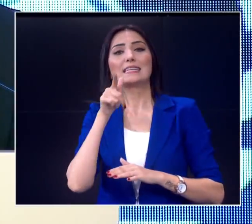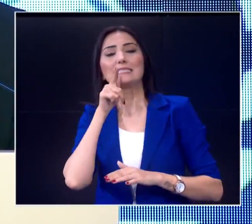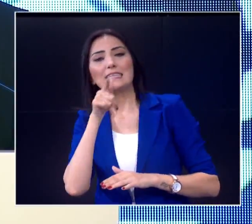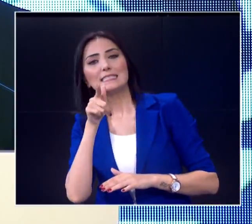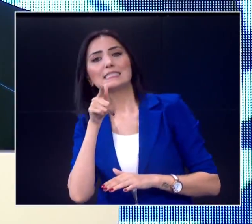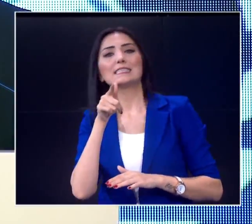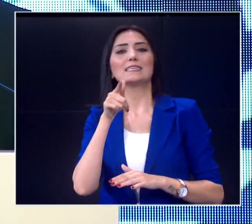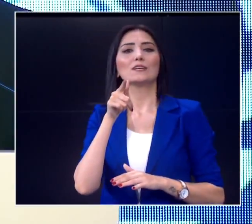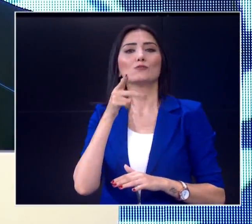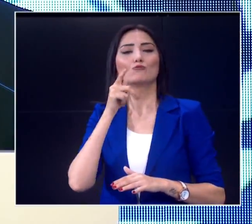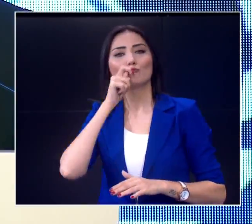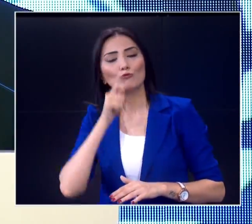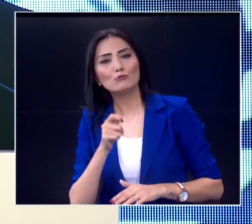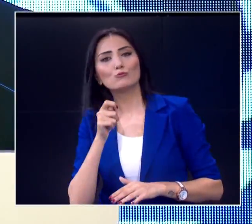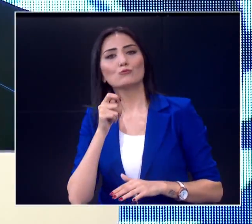sözünü